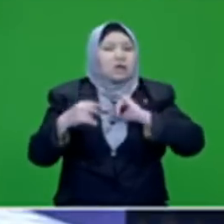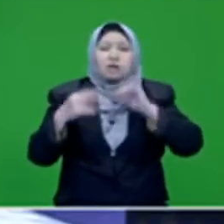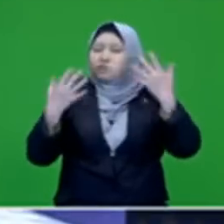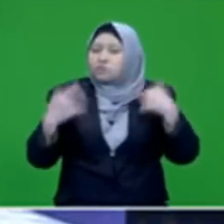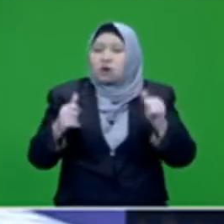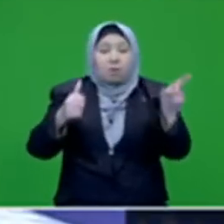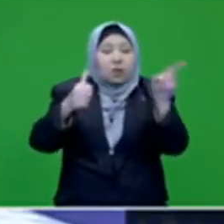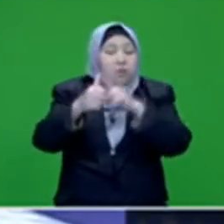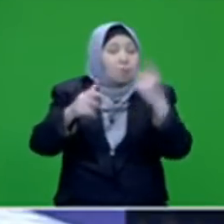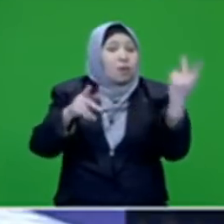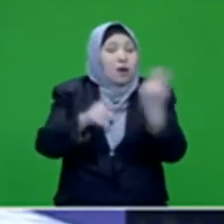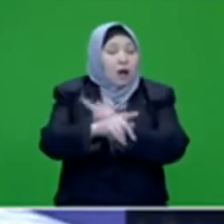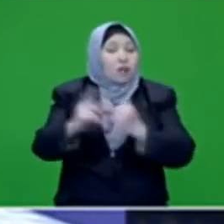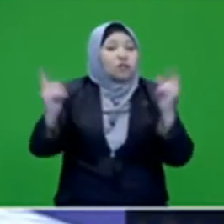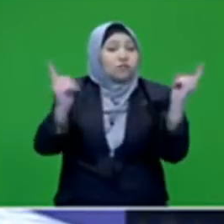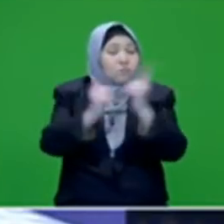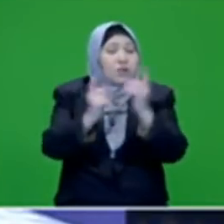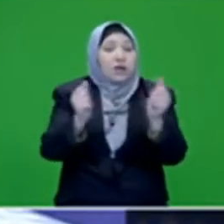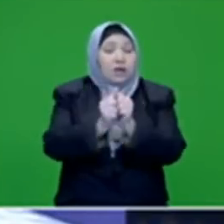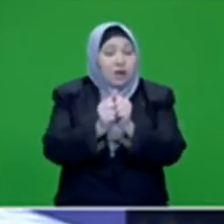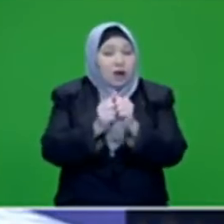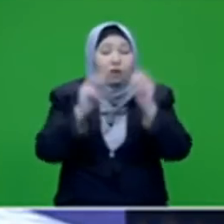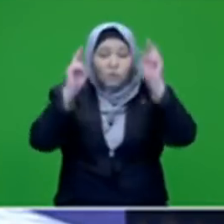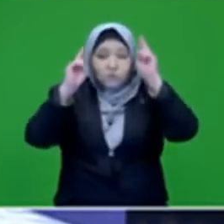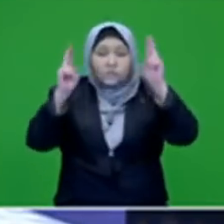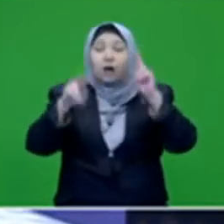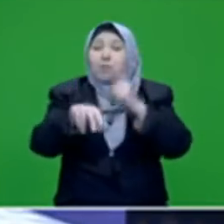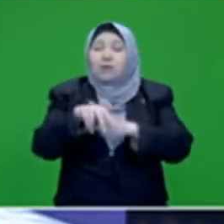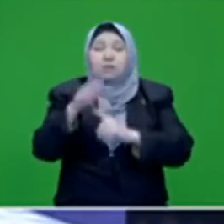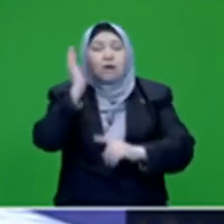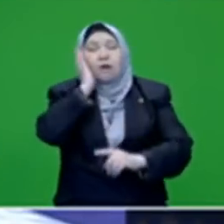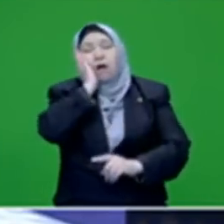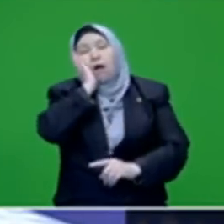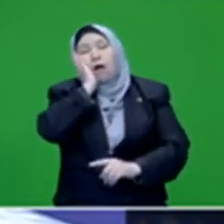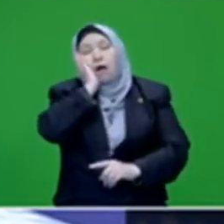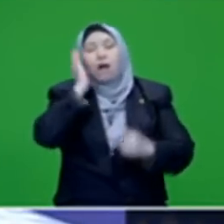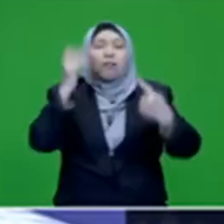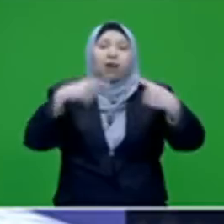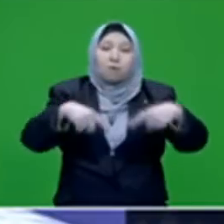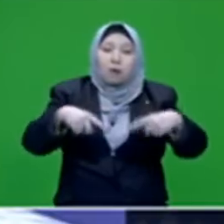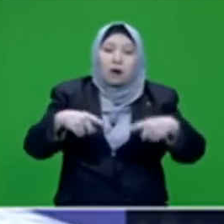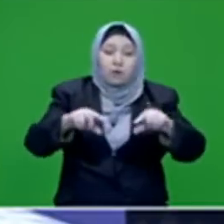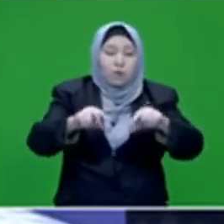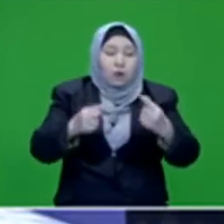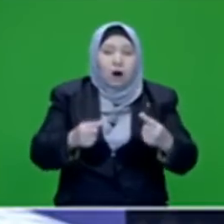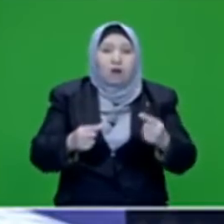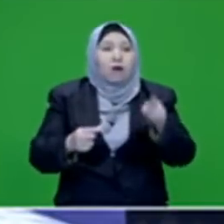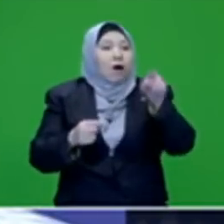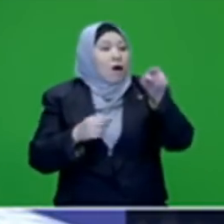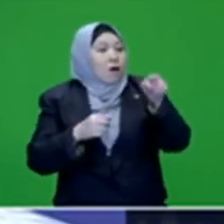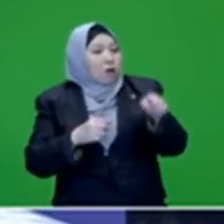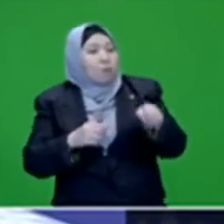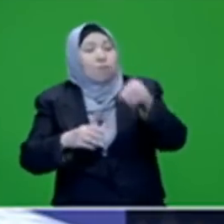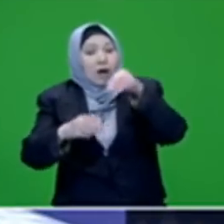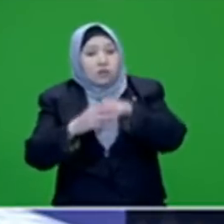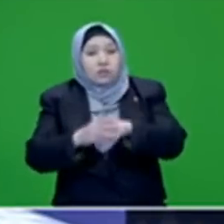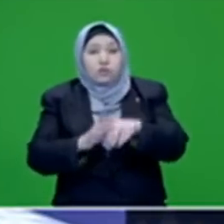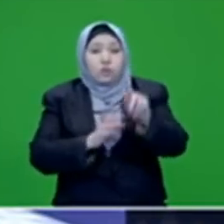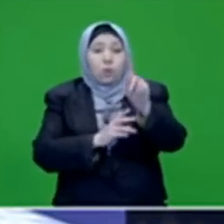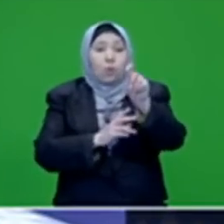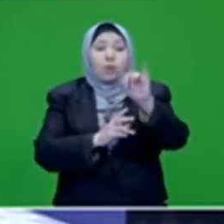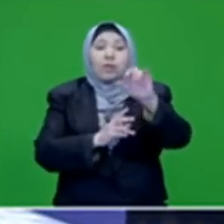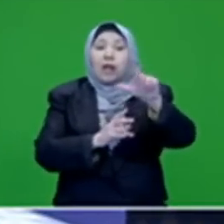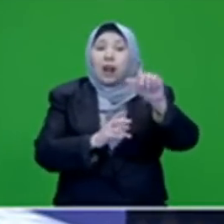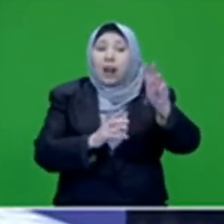pertama kali berjumpa dengan Ustaz Dr. Farid ketika musabaqah tilawah Al-Quran. Ha. Beliau masuk tilawah Al-Quran.